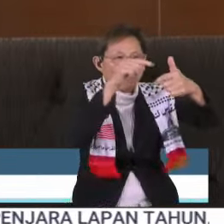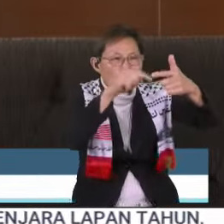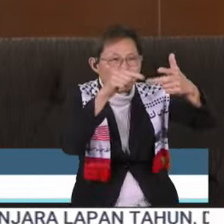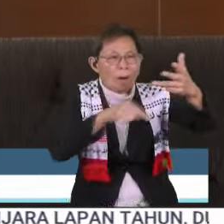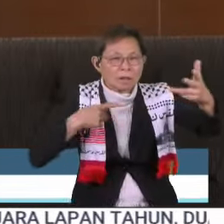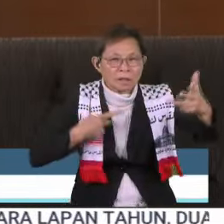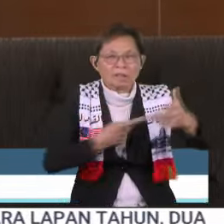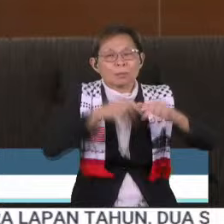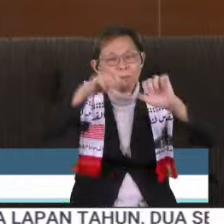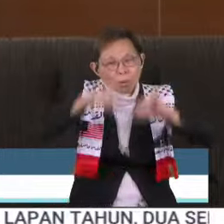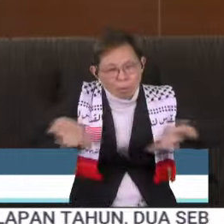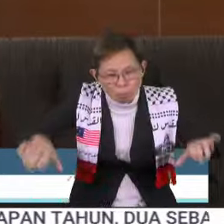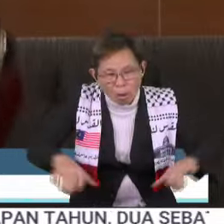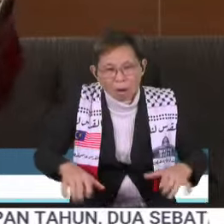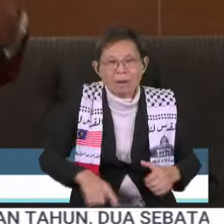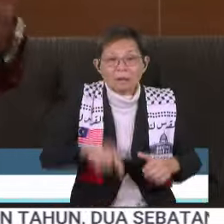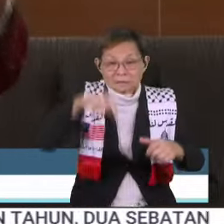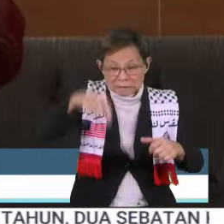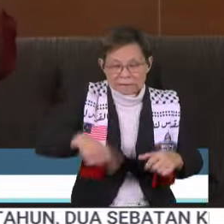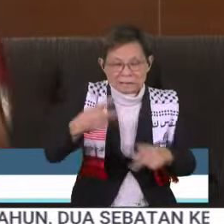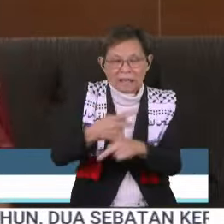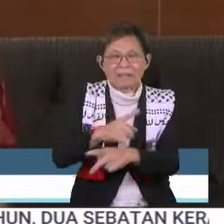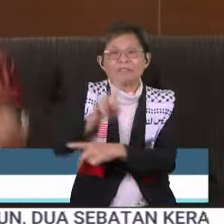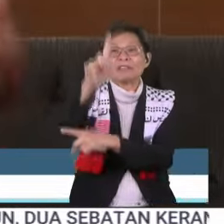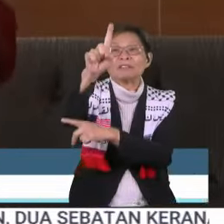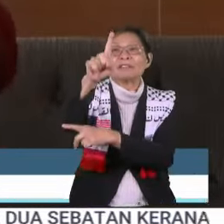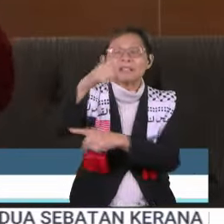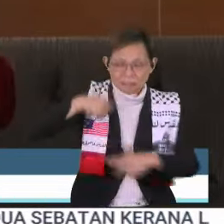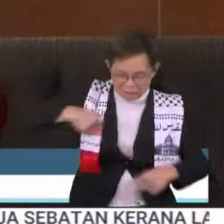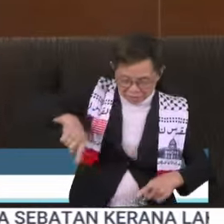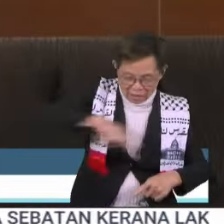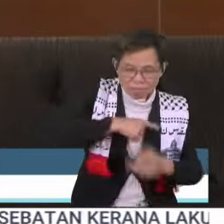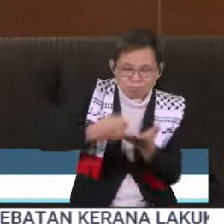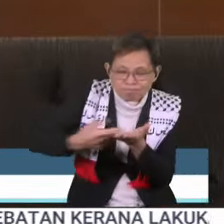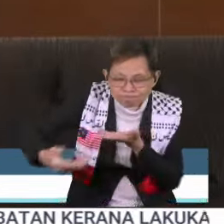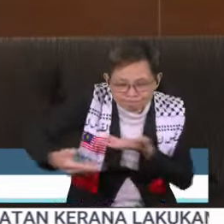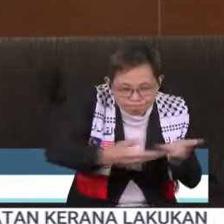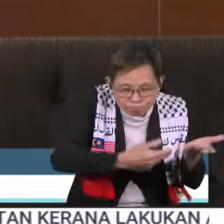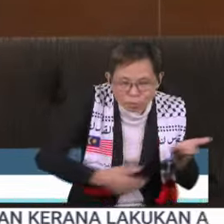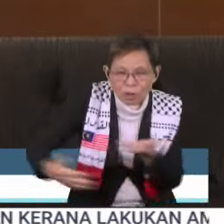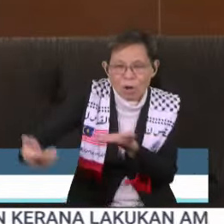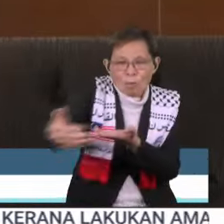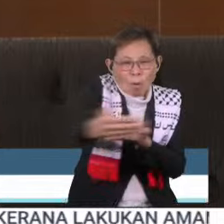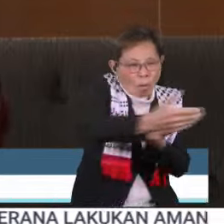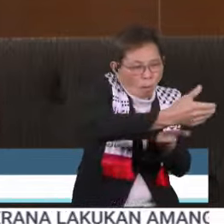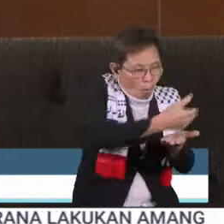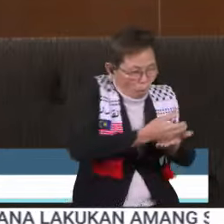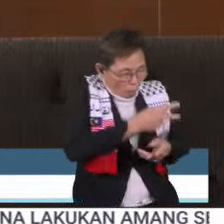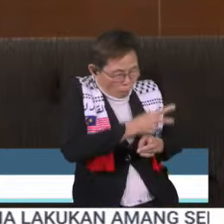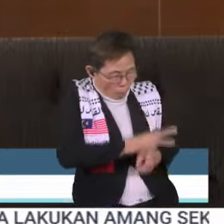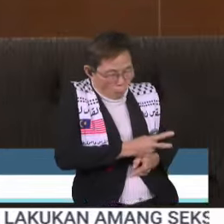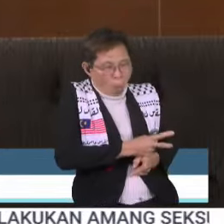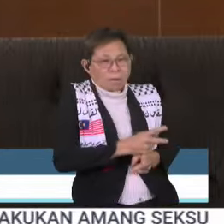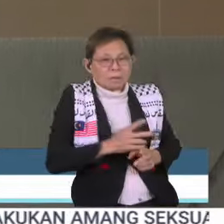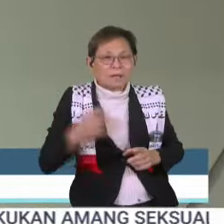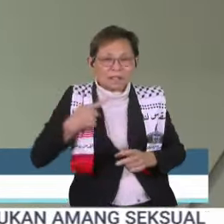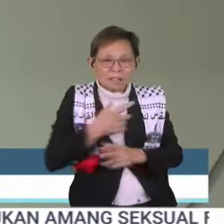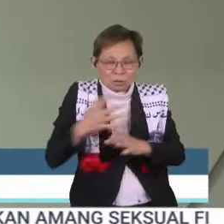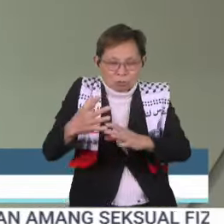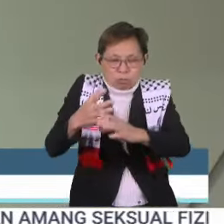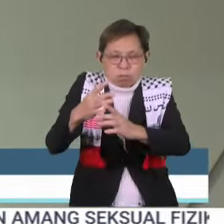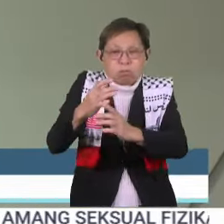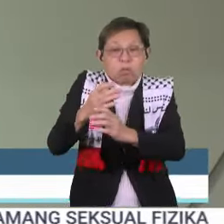ini ialah siri pertama. Kita adakan town hall, kita akan kumpul pandangan ini sebelum kita simpulkan dan kita cuba rumuskan.